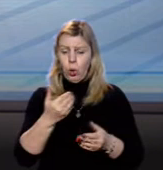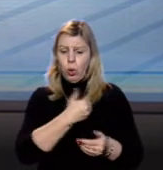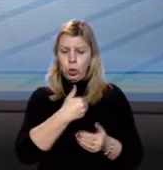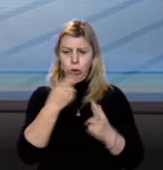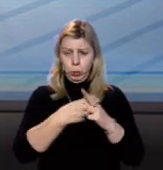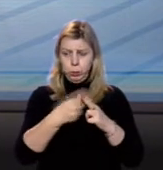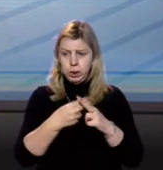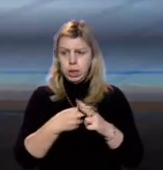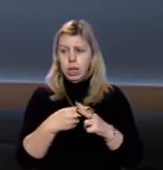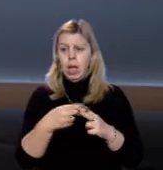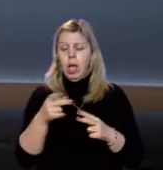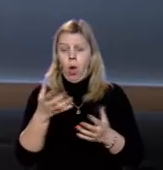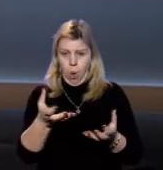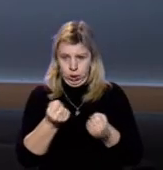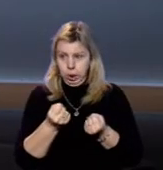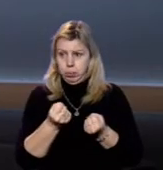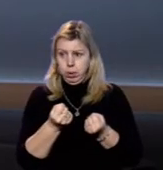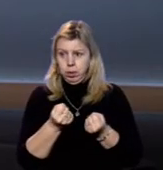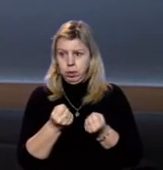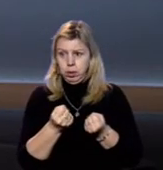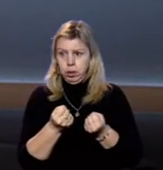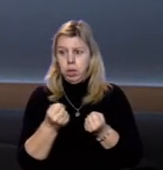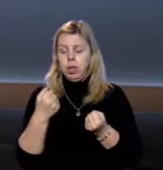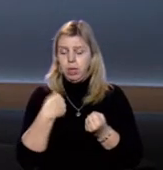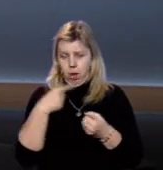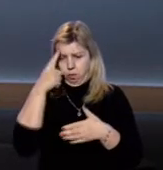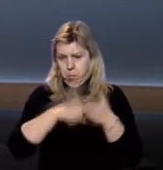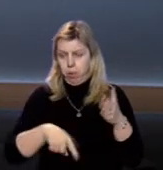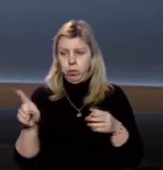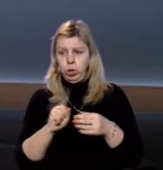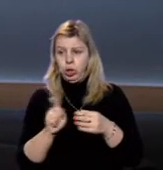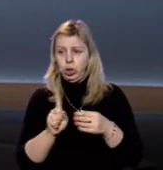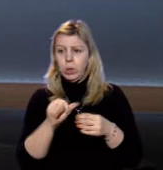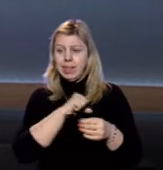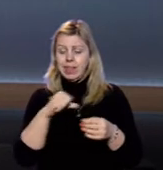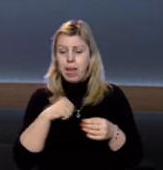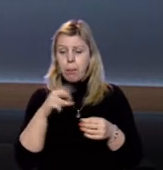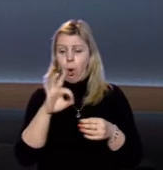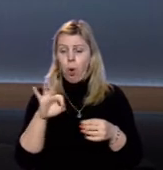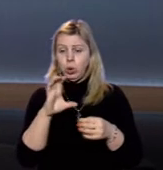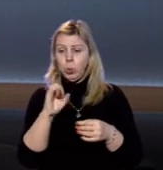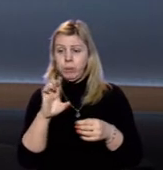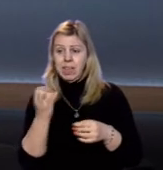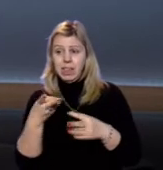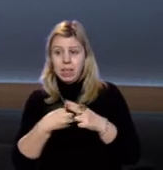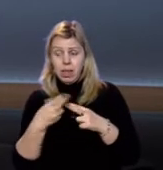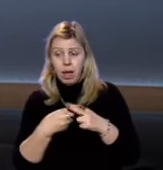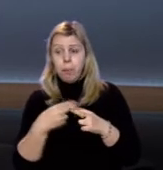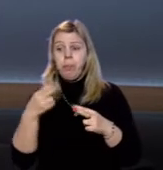на субсидію, отримують її? Я впевнений, що саме по субсидії вже